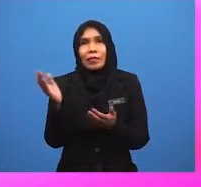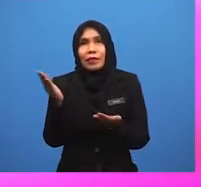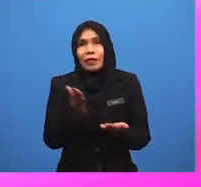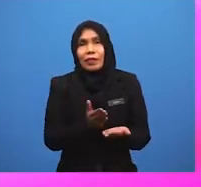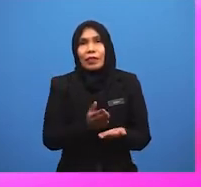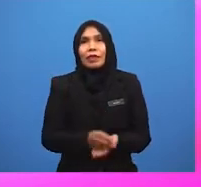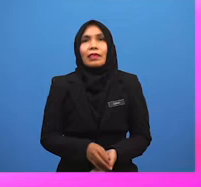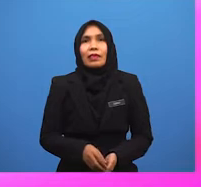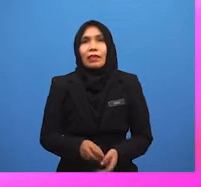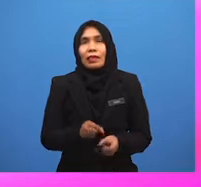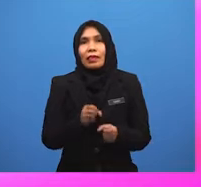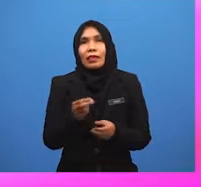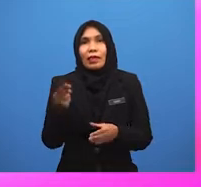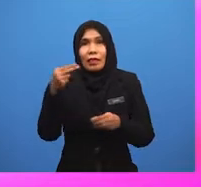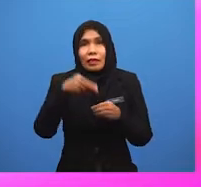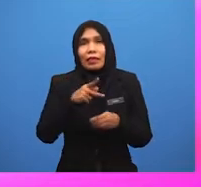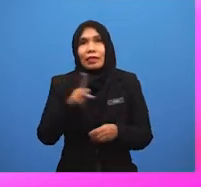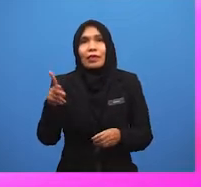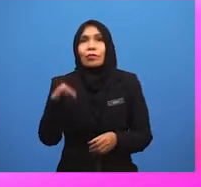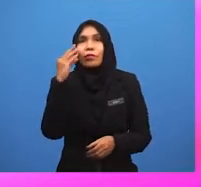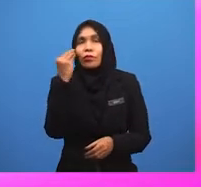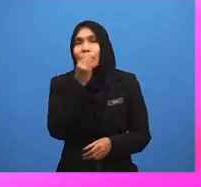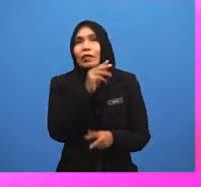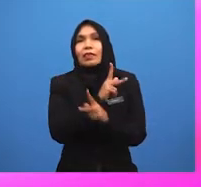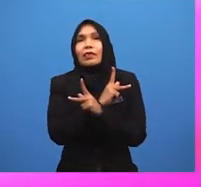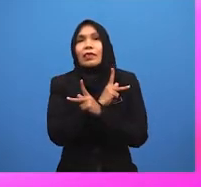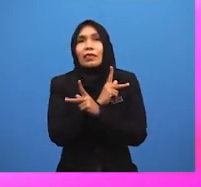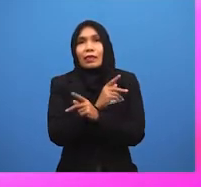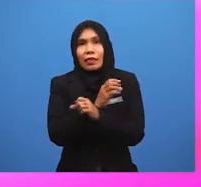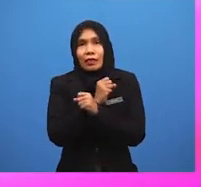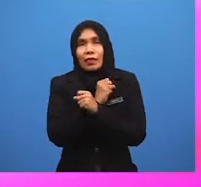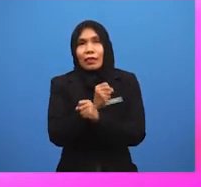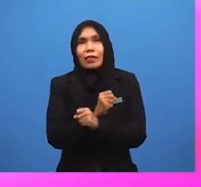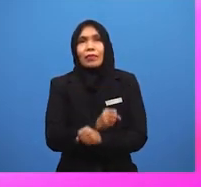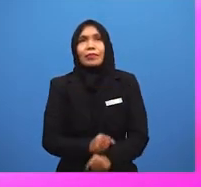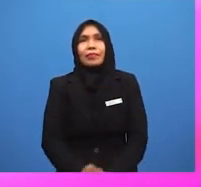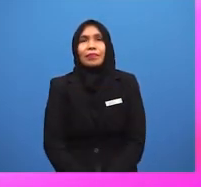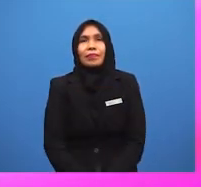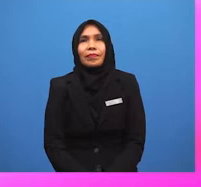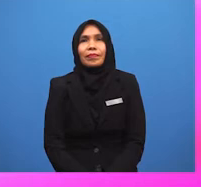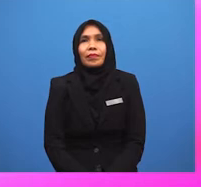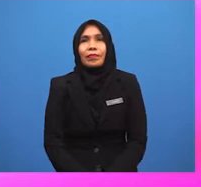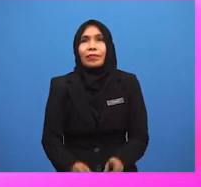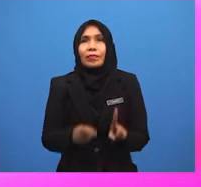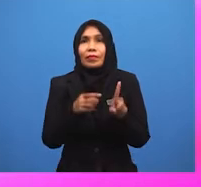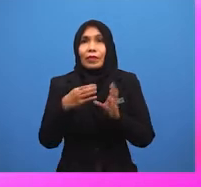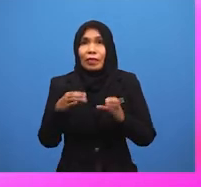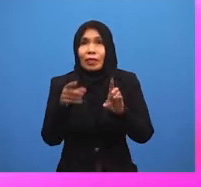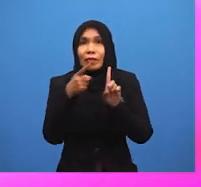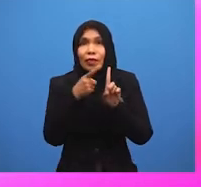kasih sayang mengikut kreativiti masing-masing. Cara-caranya, yang